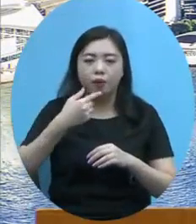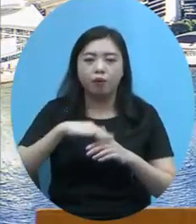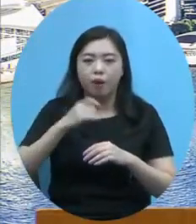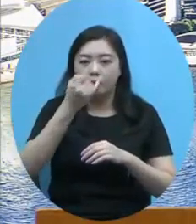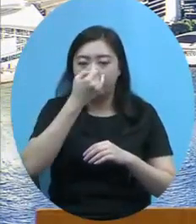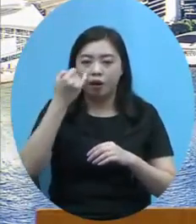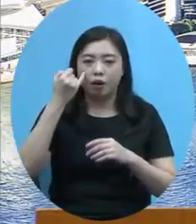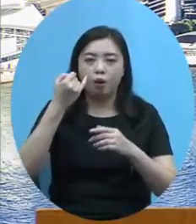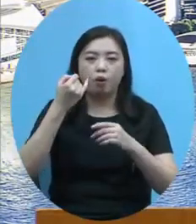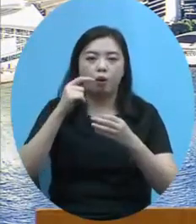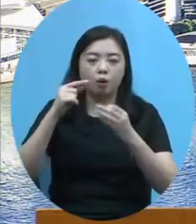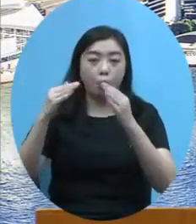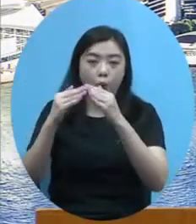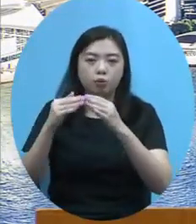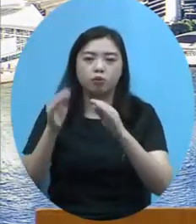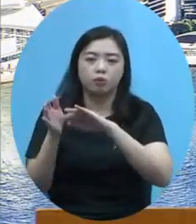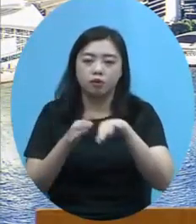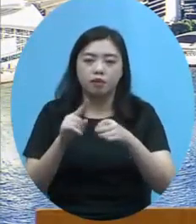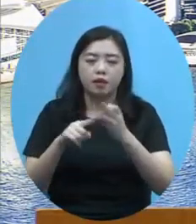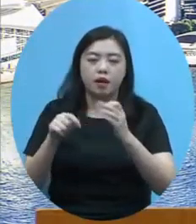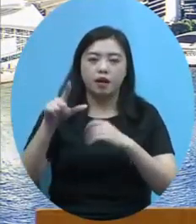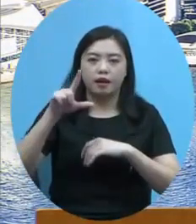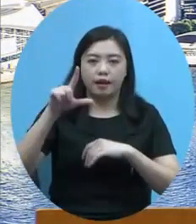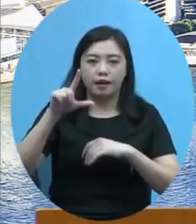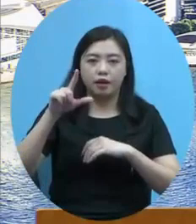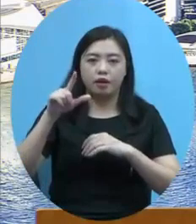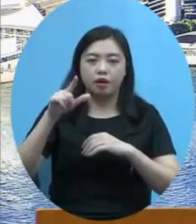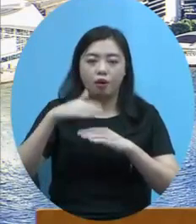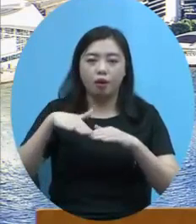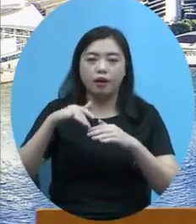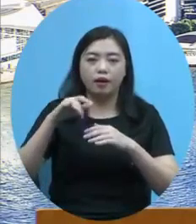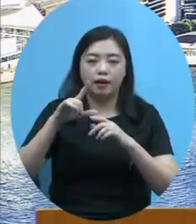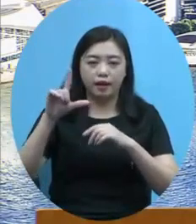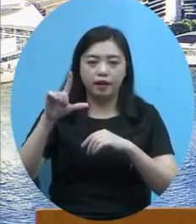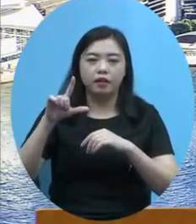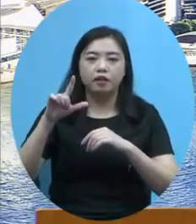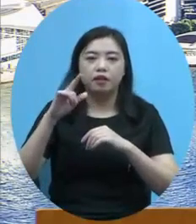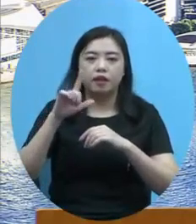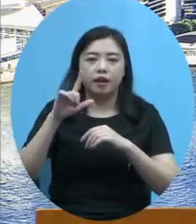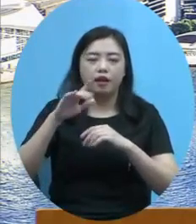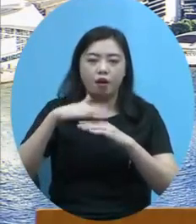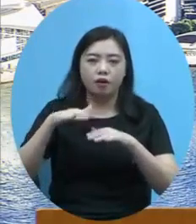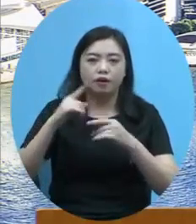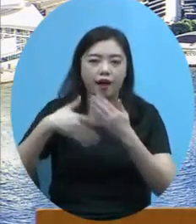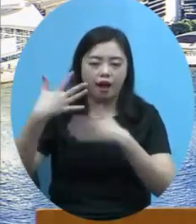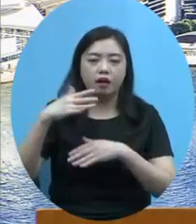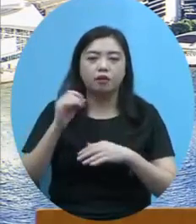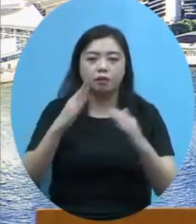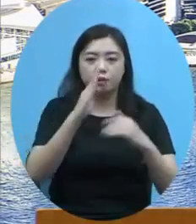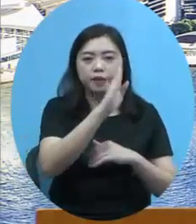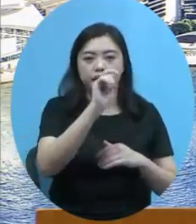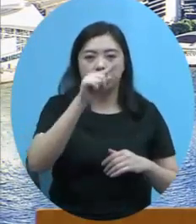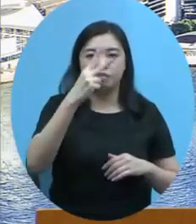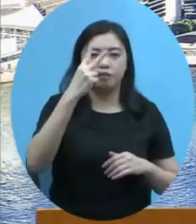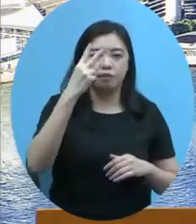和唐江，同埋麗安里嘅利安大廈。咁另外喺BA.4 或者 BA.5